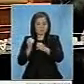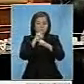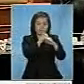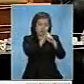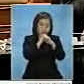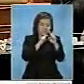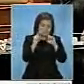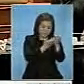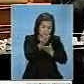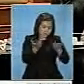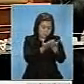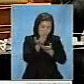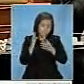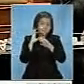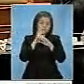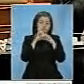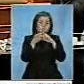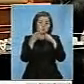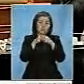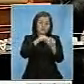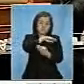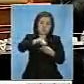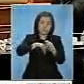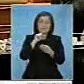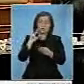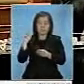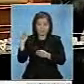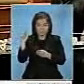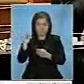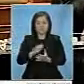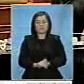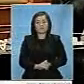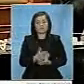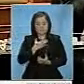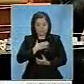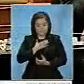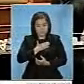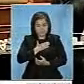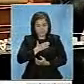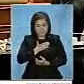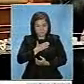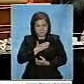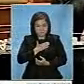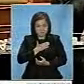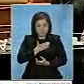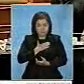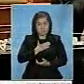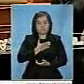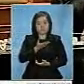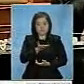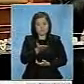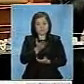ยอ้อมในเรื่องของประเด็นในเศรษฐกิจนะครับแต่ผมจะขออนุญาตได้กราบขออนุญาตท่านประธานที่